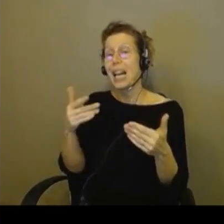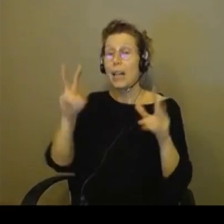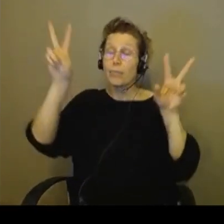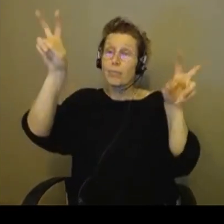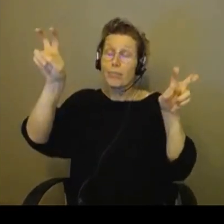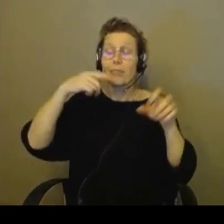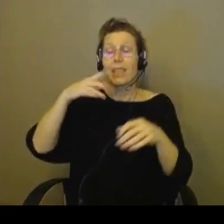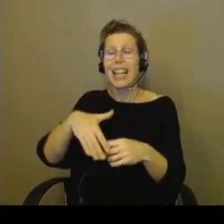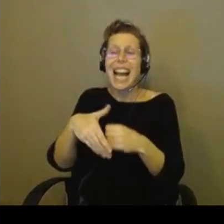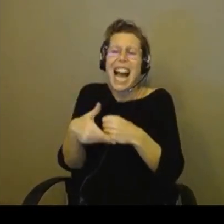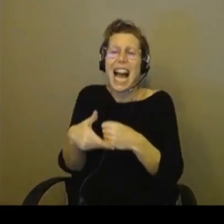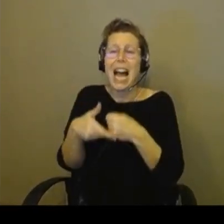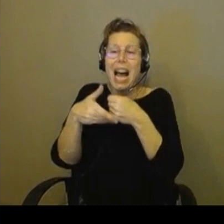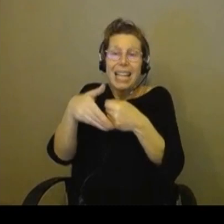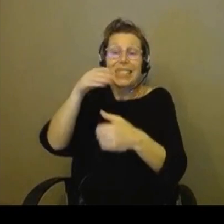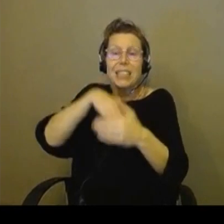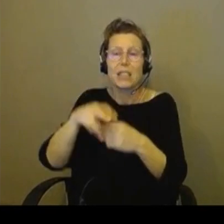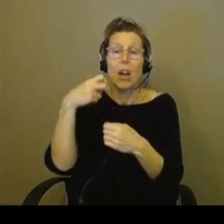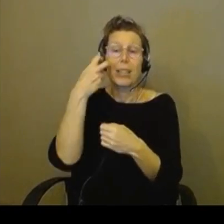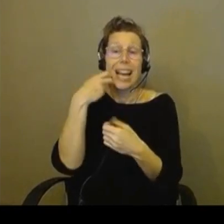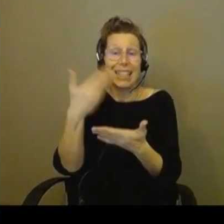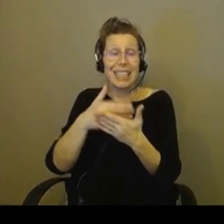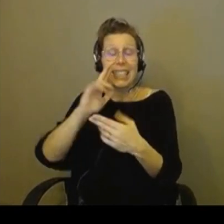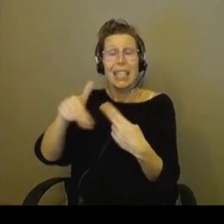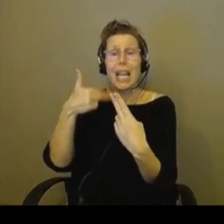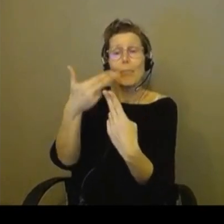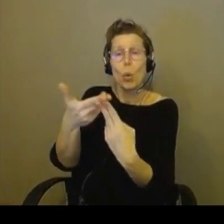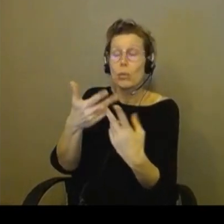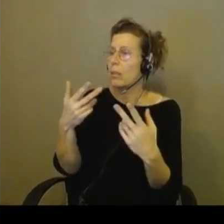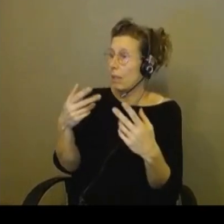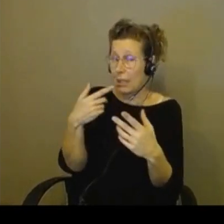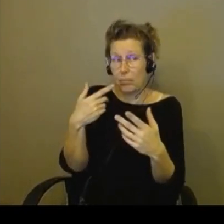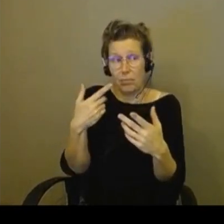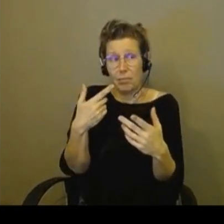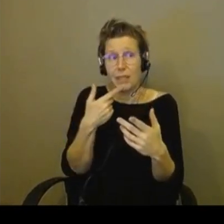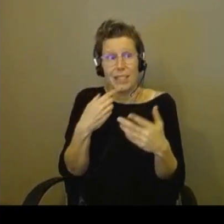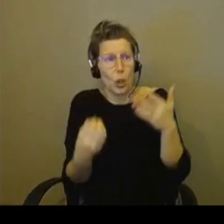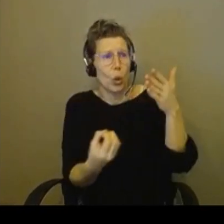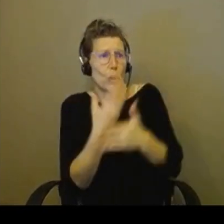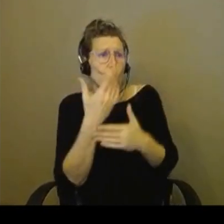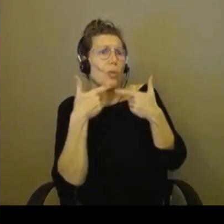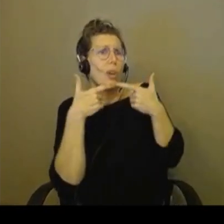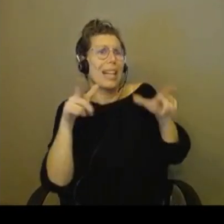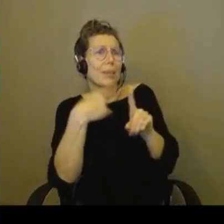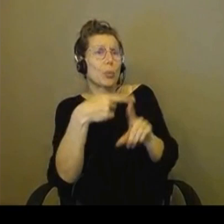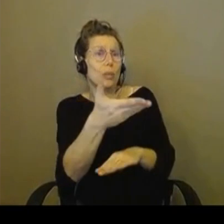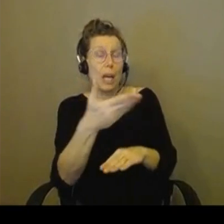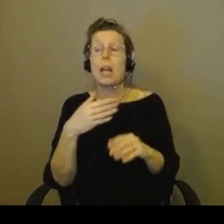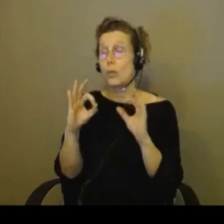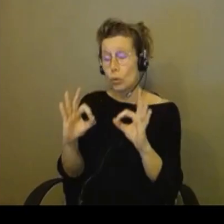opérateurs sur le réseau ferroviaire. C'est le nouveau Accès Plus. C'est le nouveau Accès Plus. Ça doit permettre à chacun de pouvoir réserver